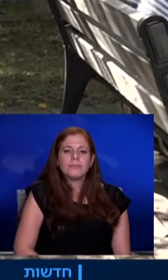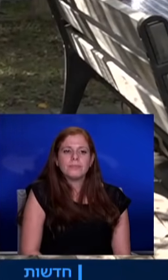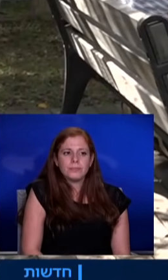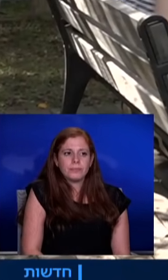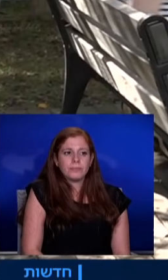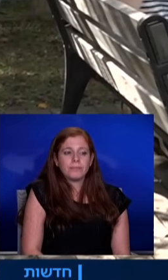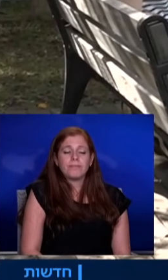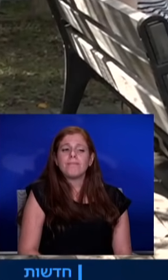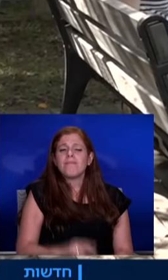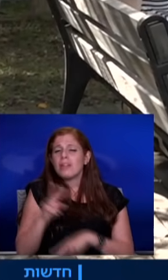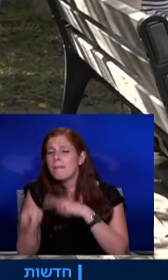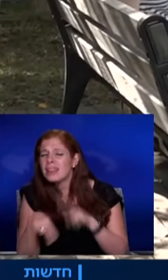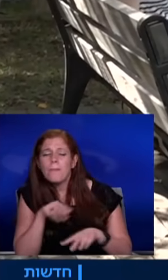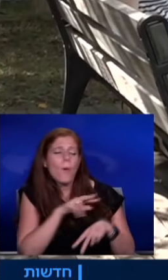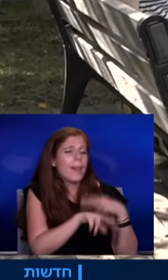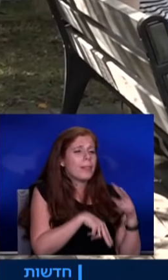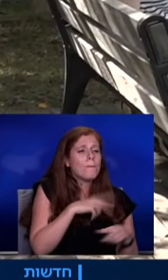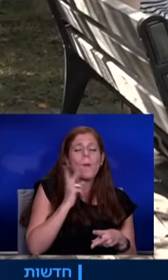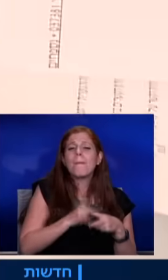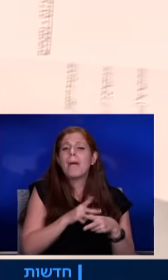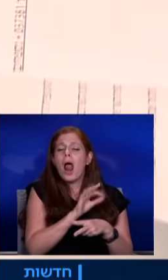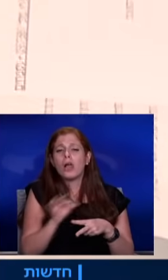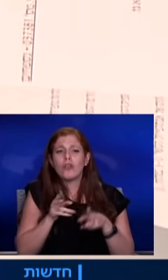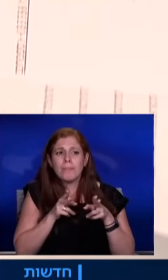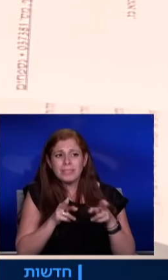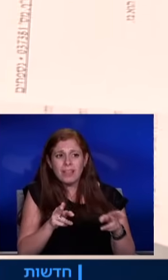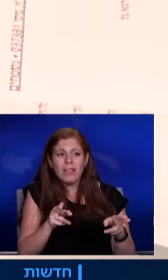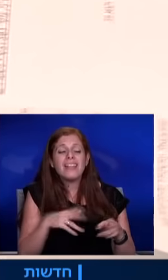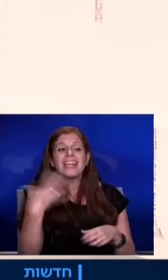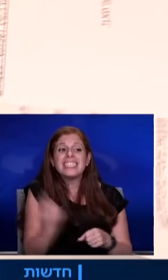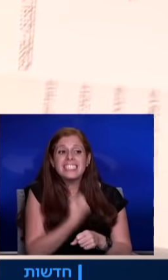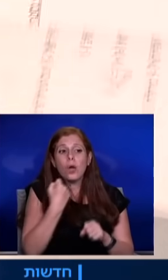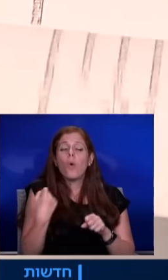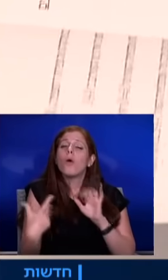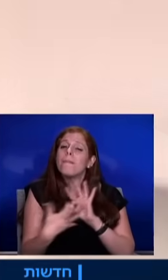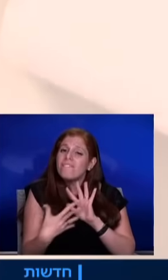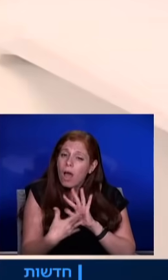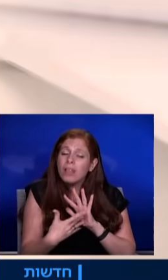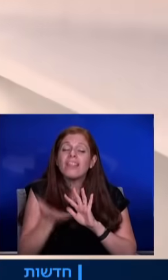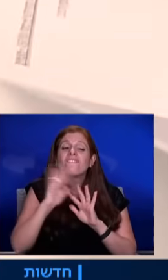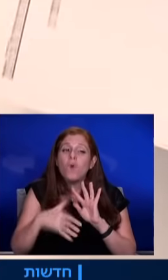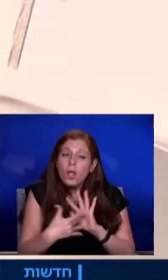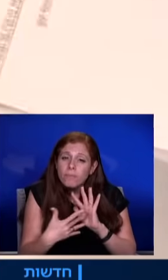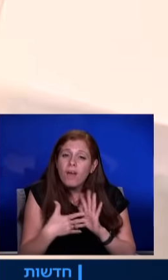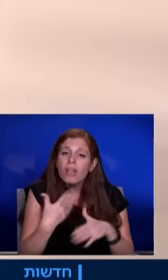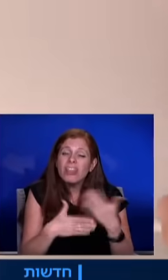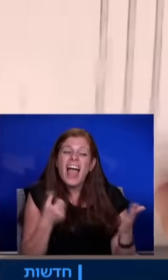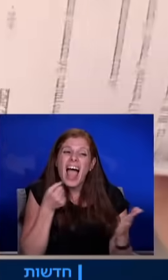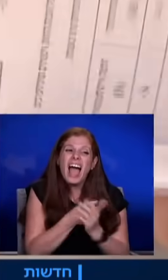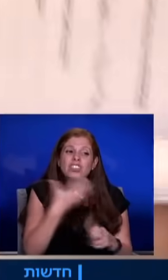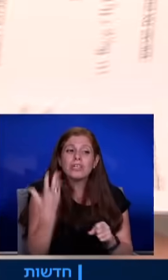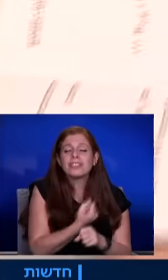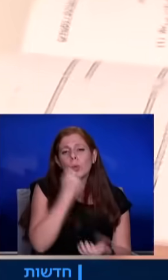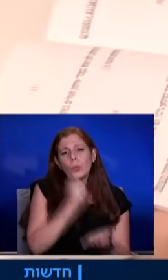בין טיפול לטיפול במלחמה שלהן בסרטן, הן הצליחו לעשות מבחן ועוד מבחן, עד שהשיגו